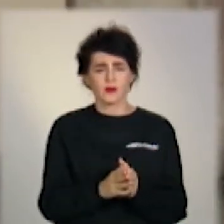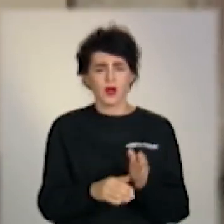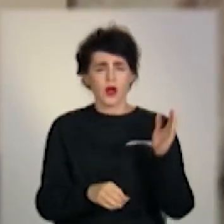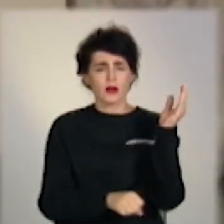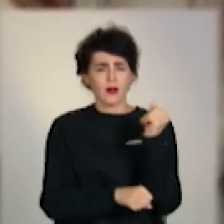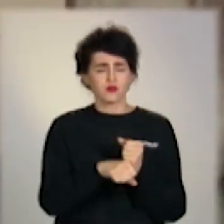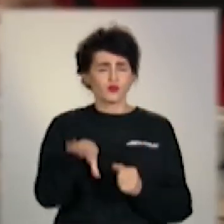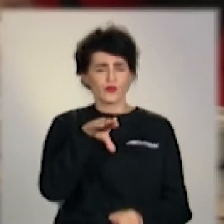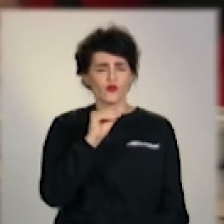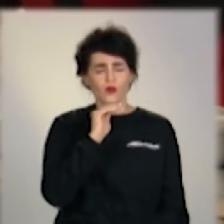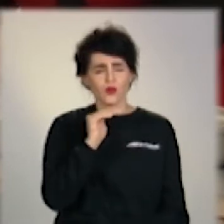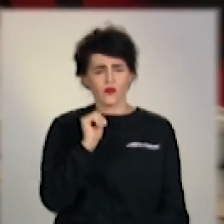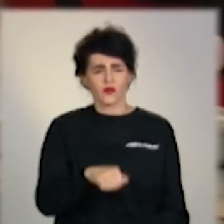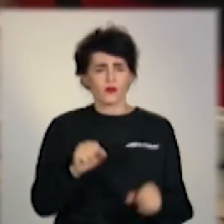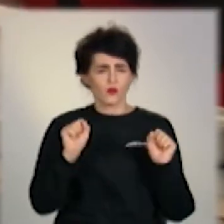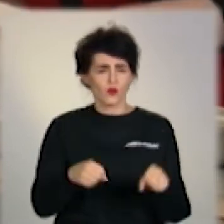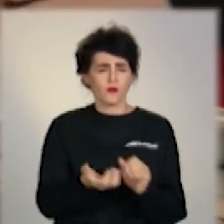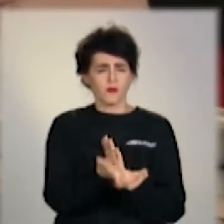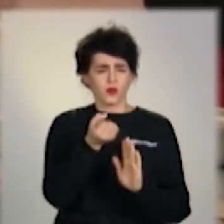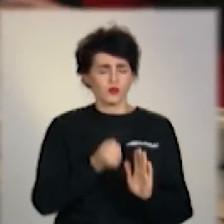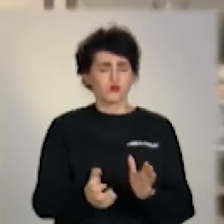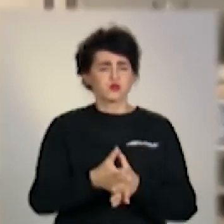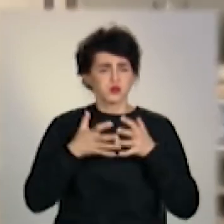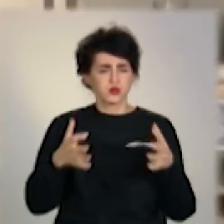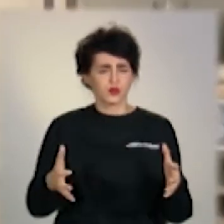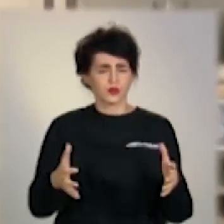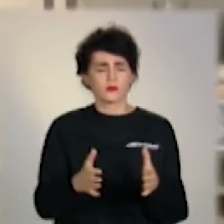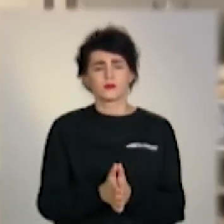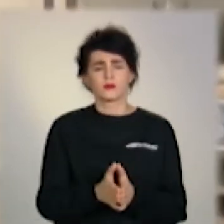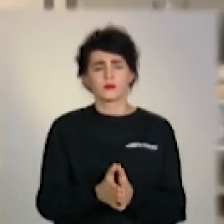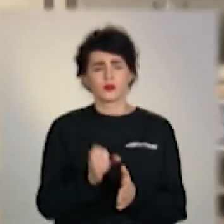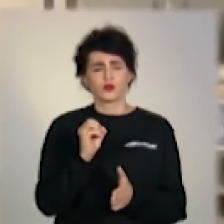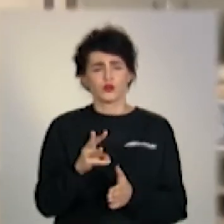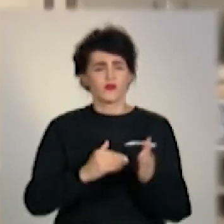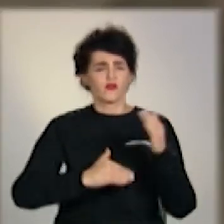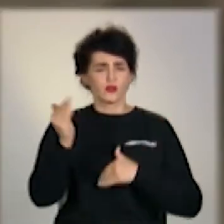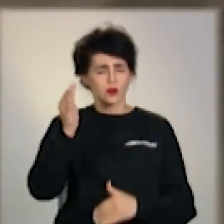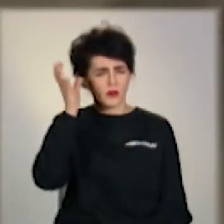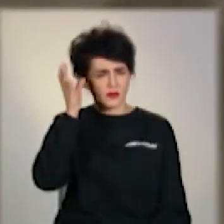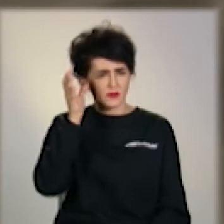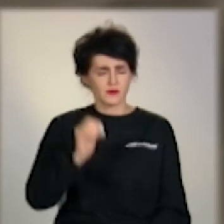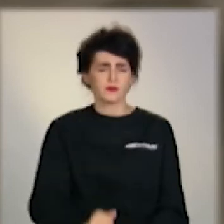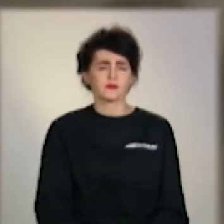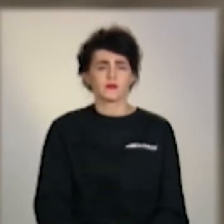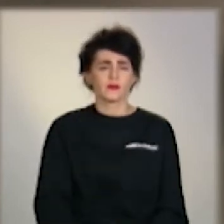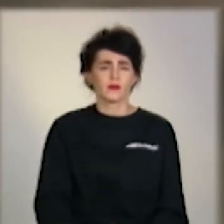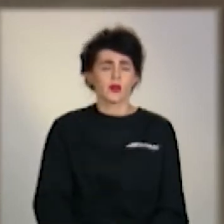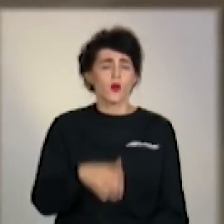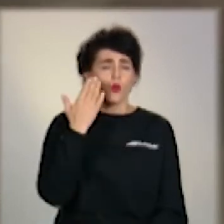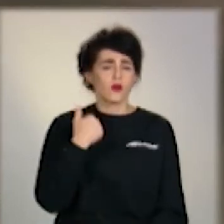робітничі професії можна заробити більше, ніж з вищою освітою. По закінченню, звісно, люди